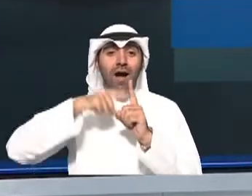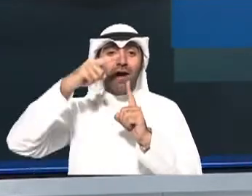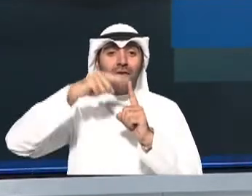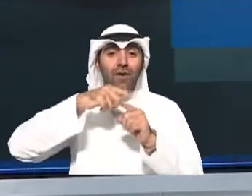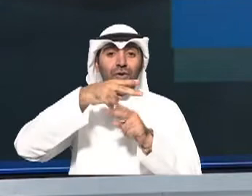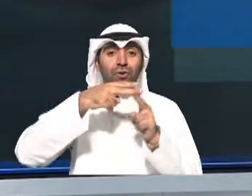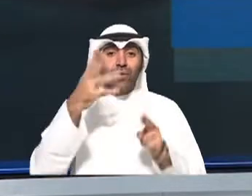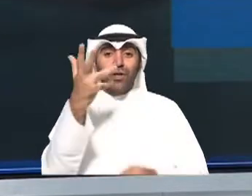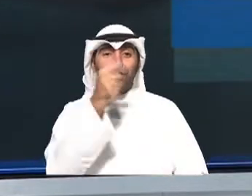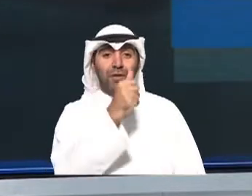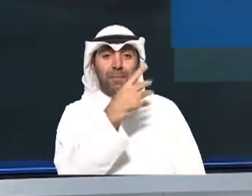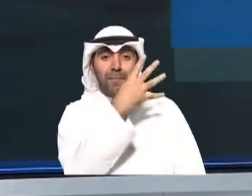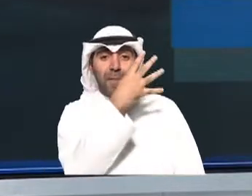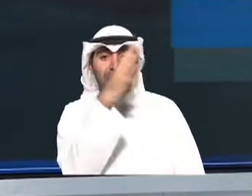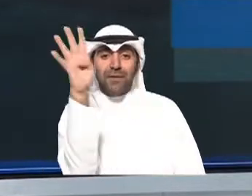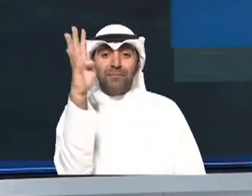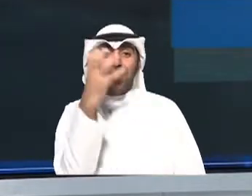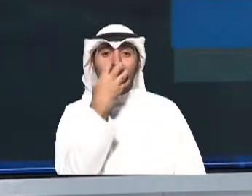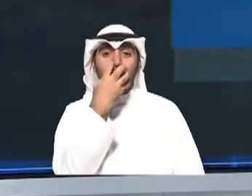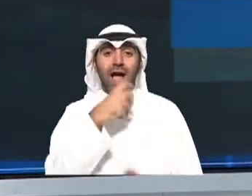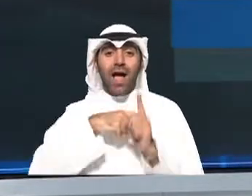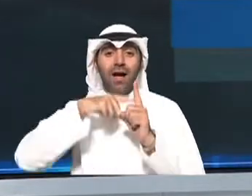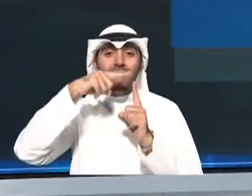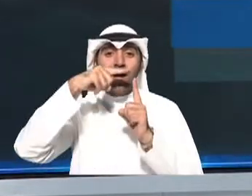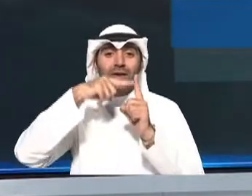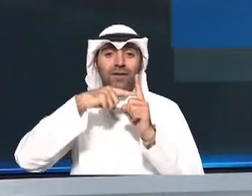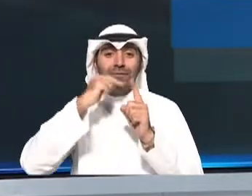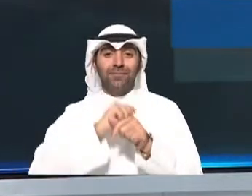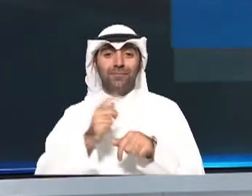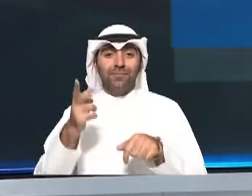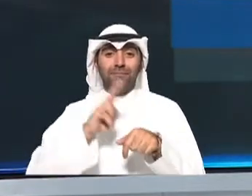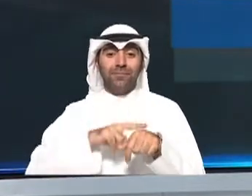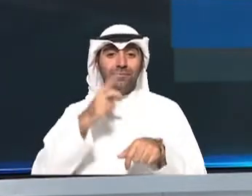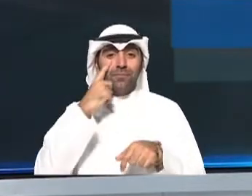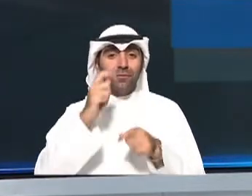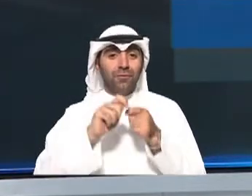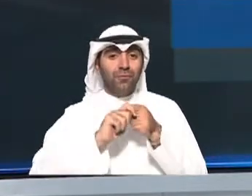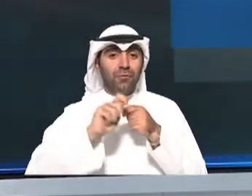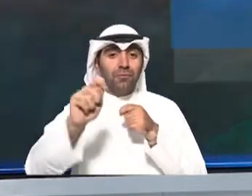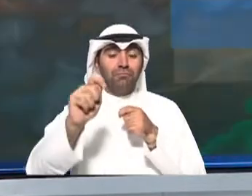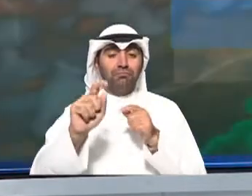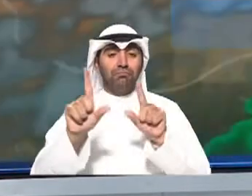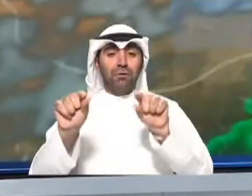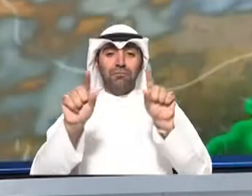مئوية، الرطوبة النسبية أو عفوا الرؤية الأفقية لا تزال جيدة تتجاوز 10 كيلو.